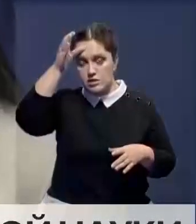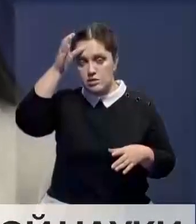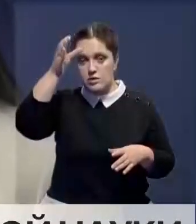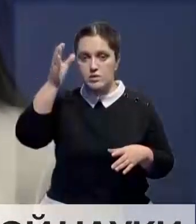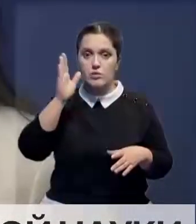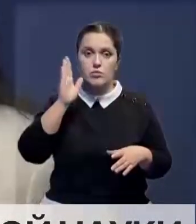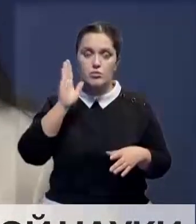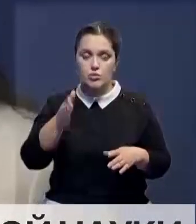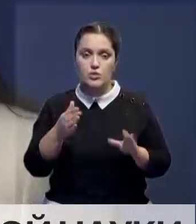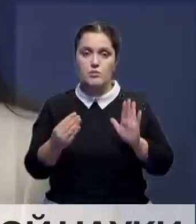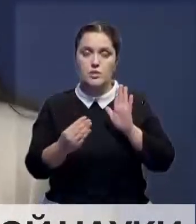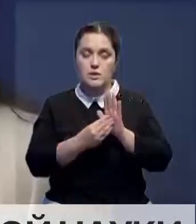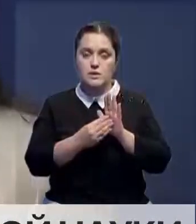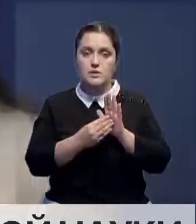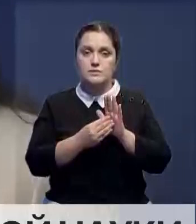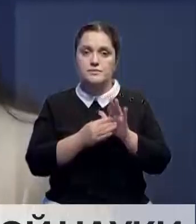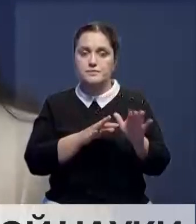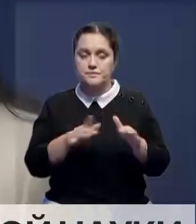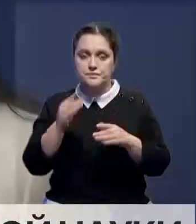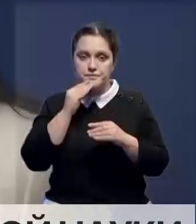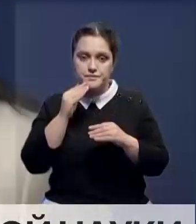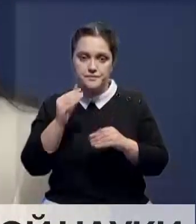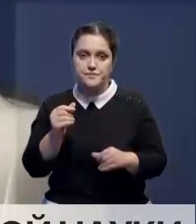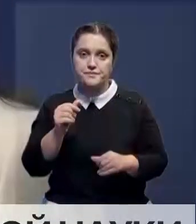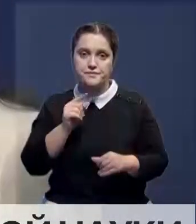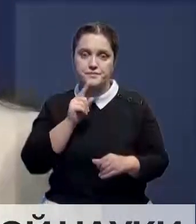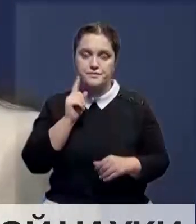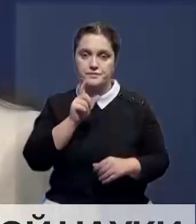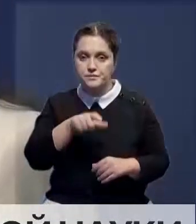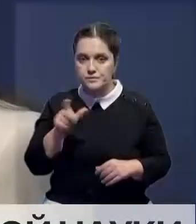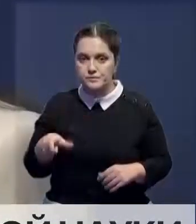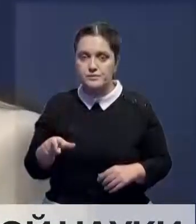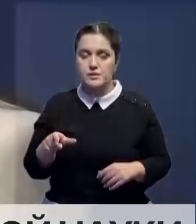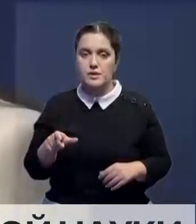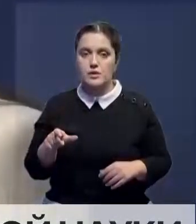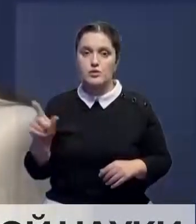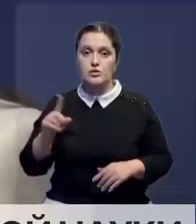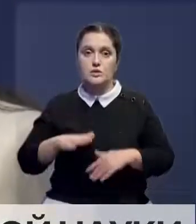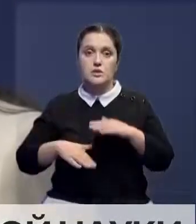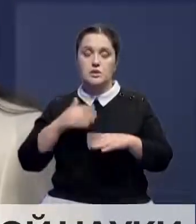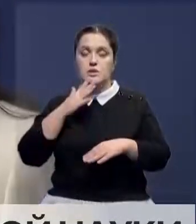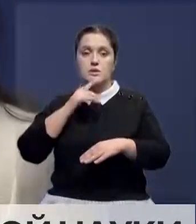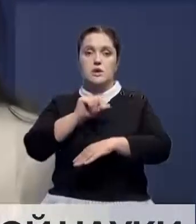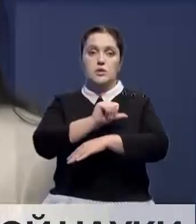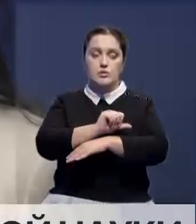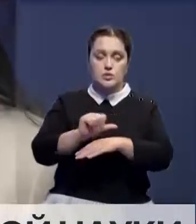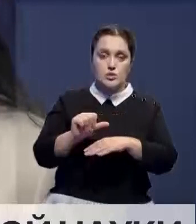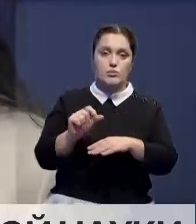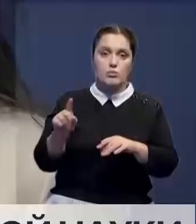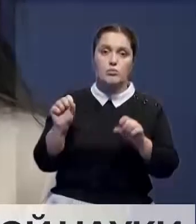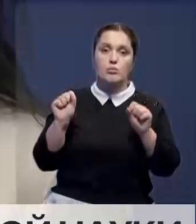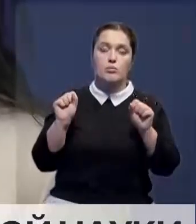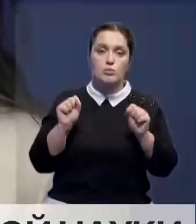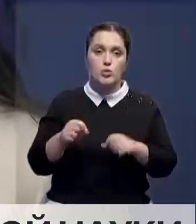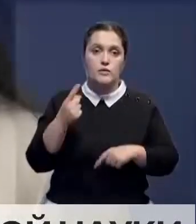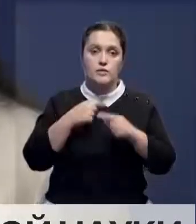него будут прописаны механизмы стимулирования молодых кадров. О том, что проходя стажировку за рубежом, они могут вернуться